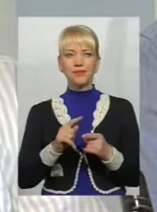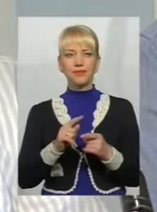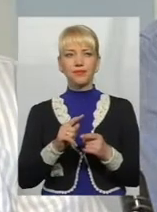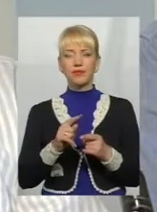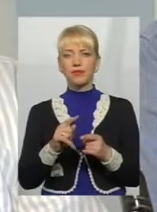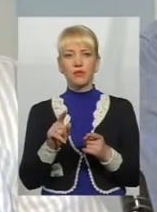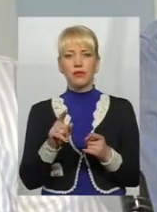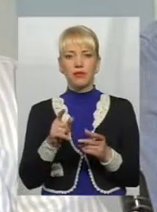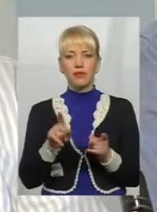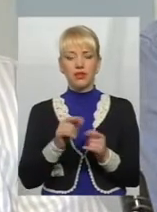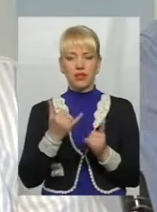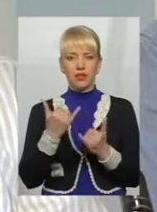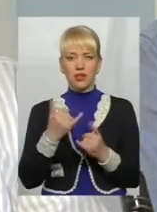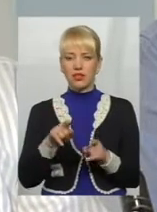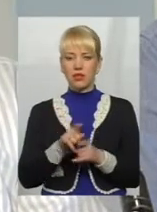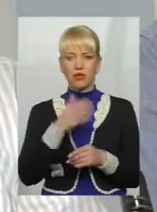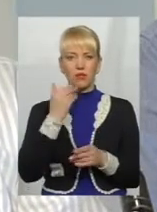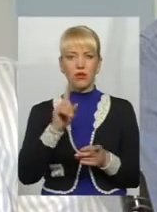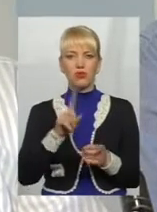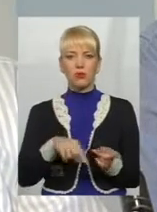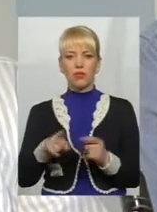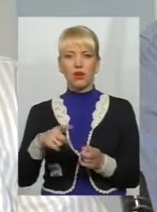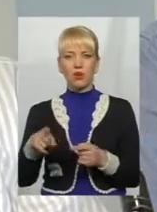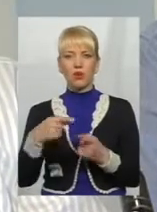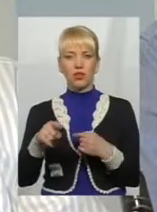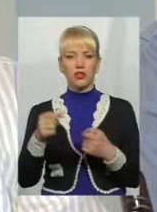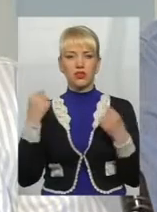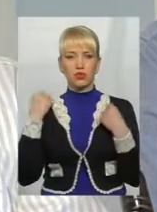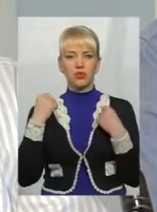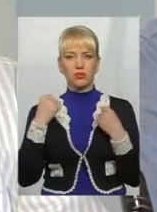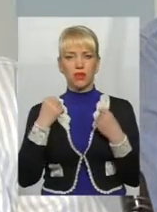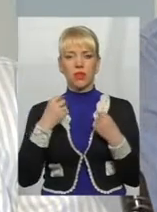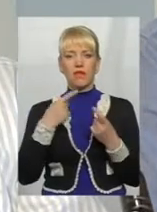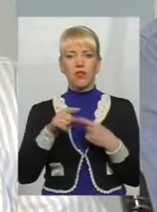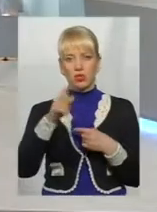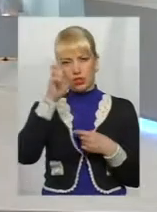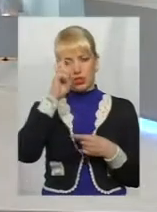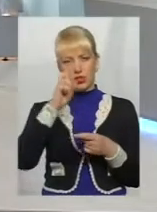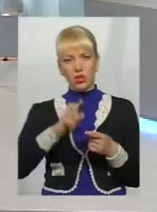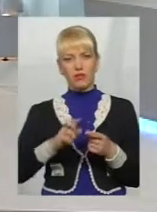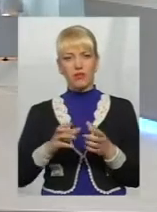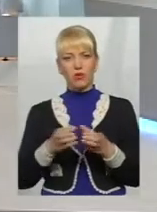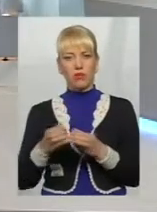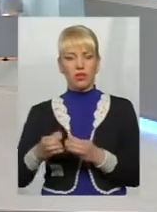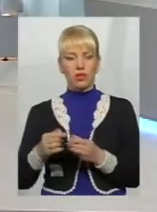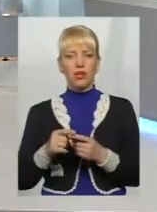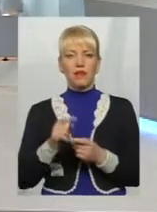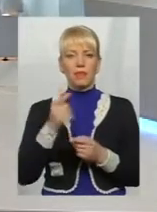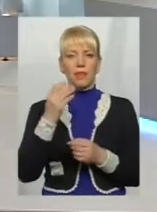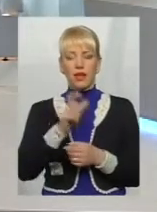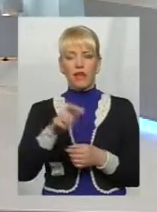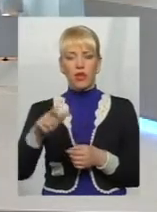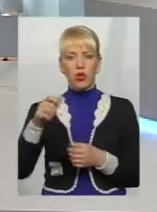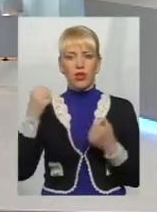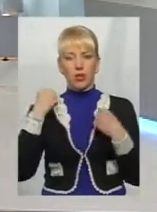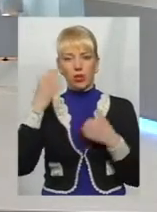тенденції такої немає – перехід спортсменів виступати за інші країни. Вони розуміють, що